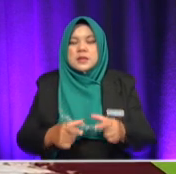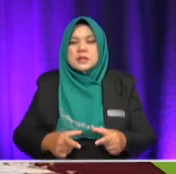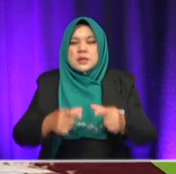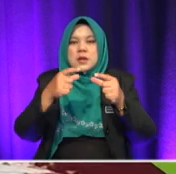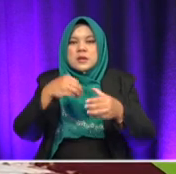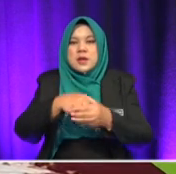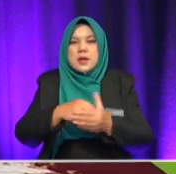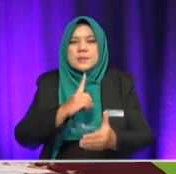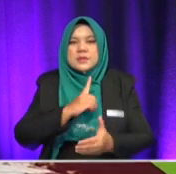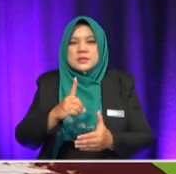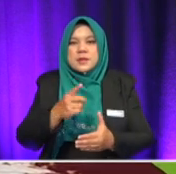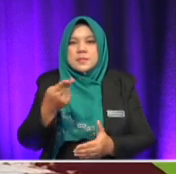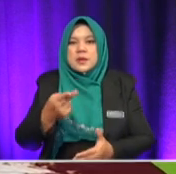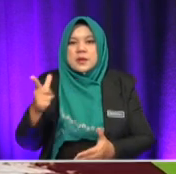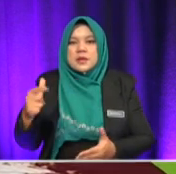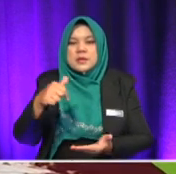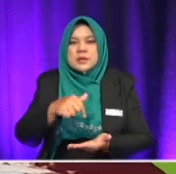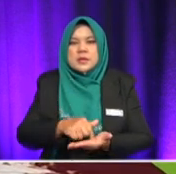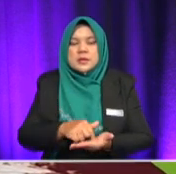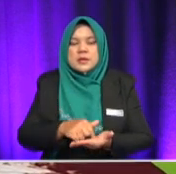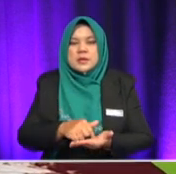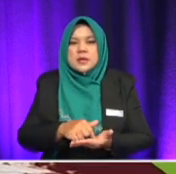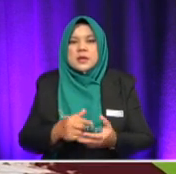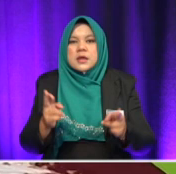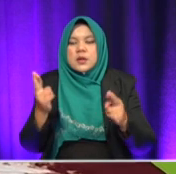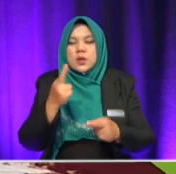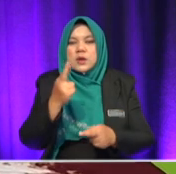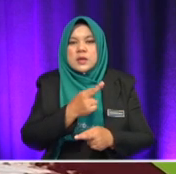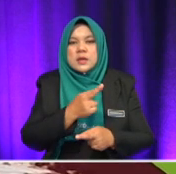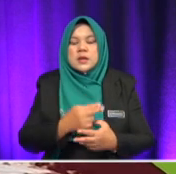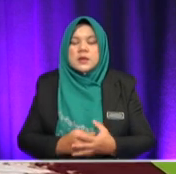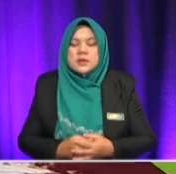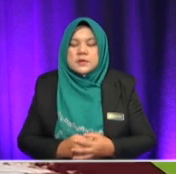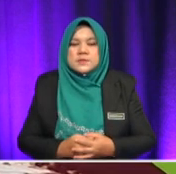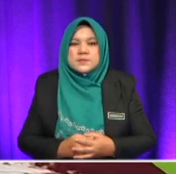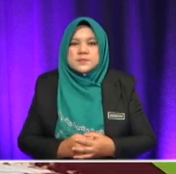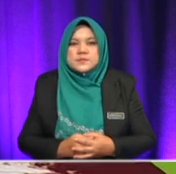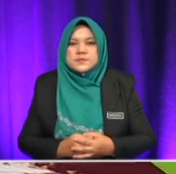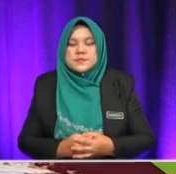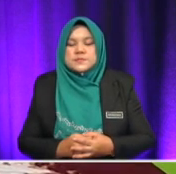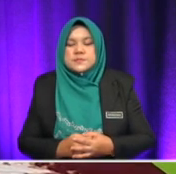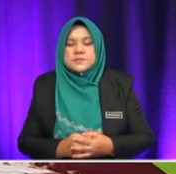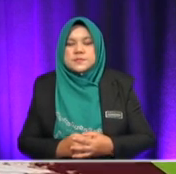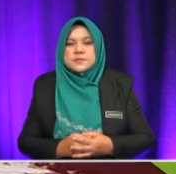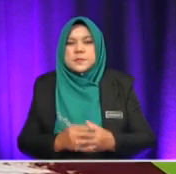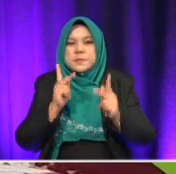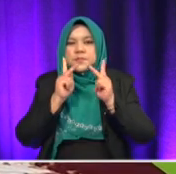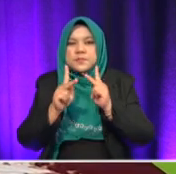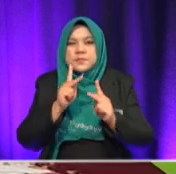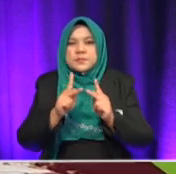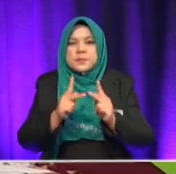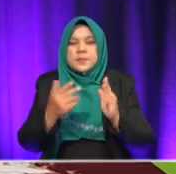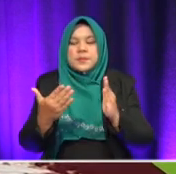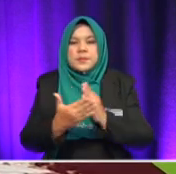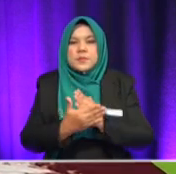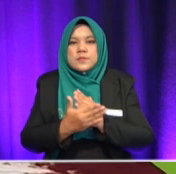hal ini terbukti Dengan hadis yang diriwayatkan oleh Abdurrahman bin Umar Bin Khattab berkata bahwa